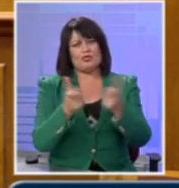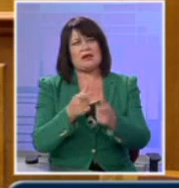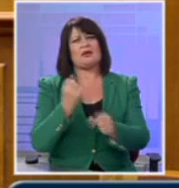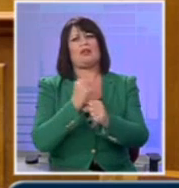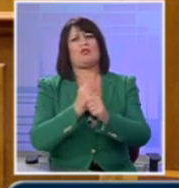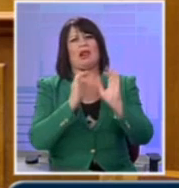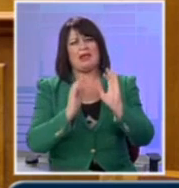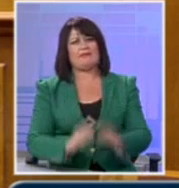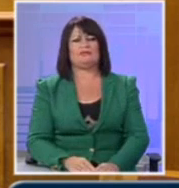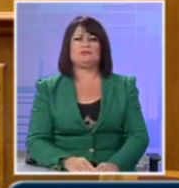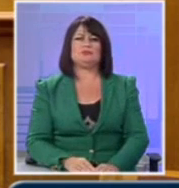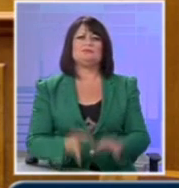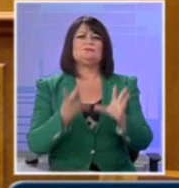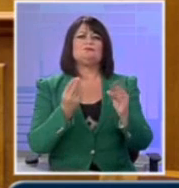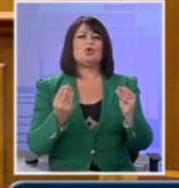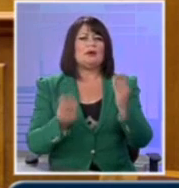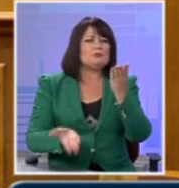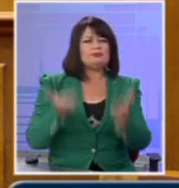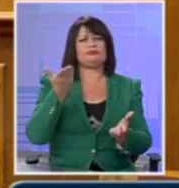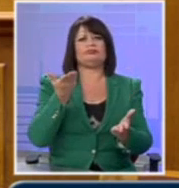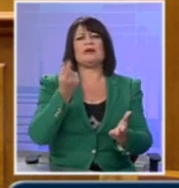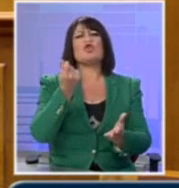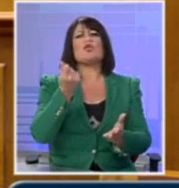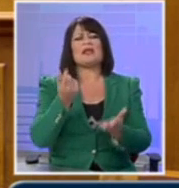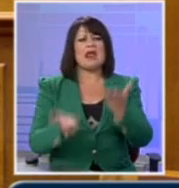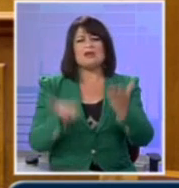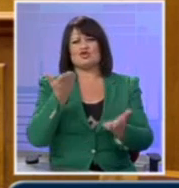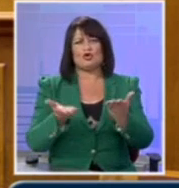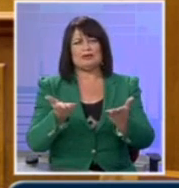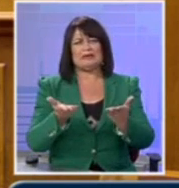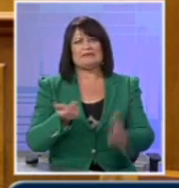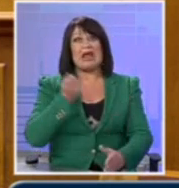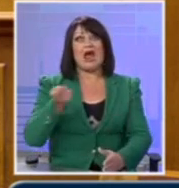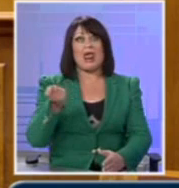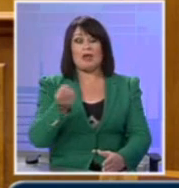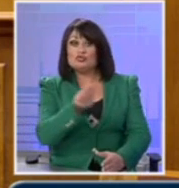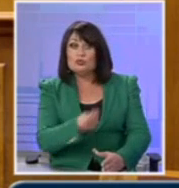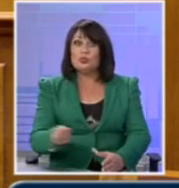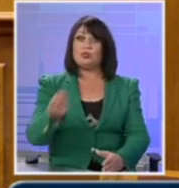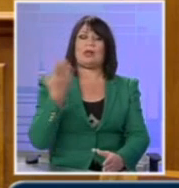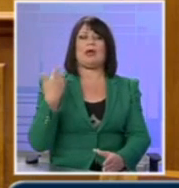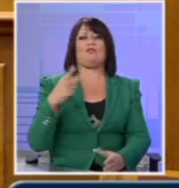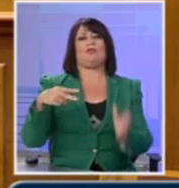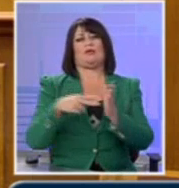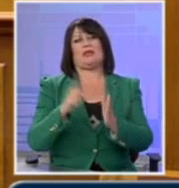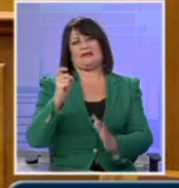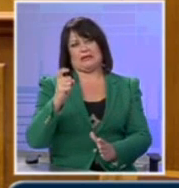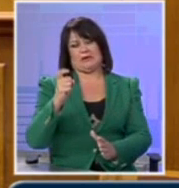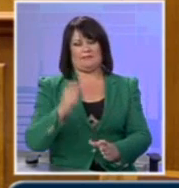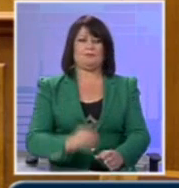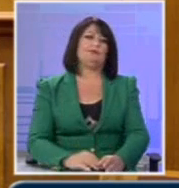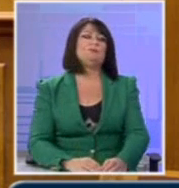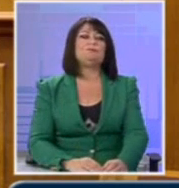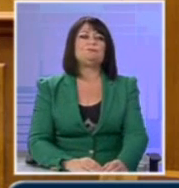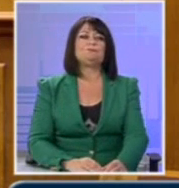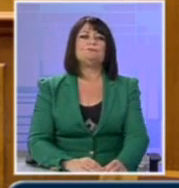Με πολύμορφη αύξηση των οικονομικών ανισοτήτων, αλλά και με το δημόσιο χρέος της χώρας σε επίπεδα σημαντικά υψηλότερα από αυτά του 2010